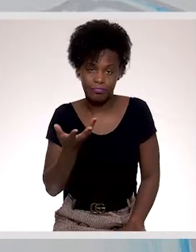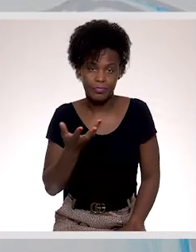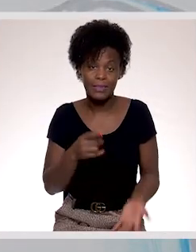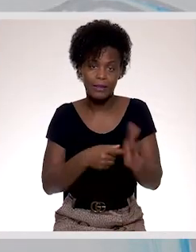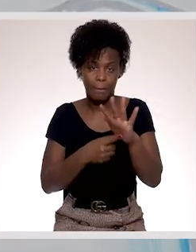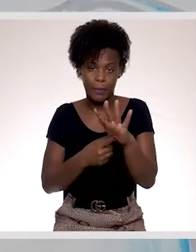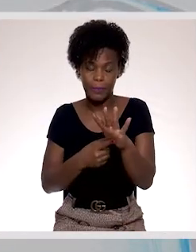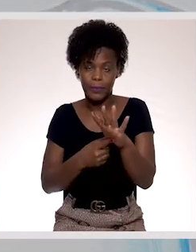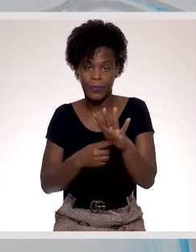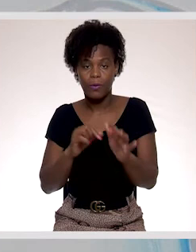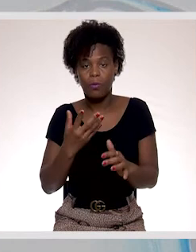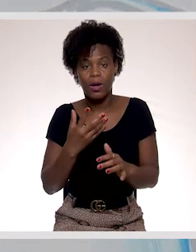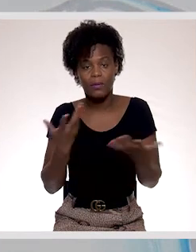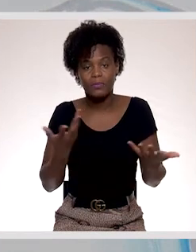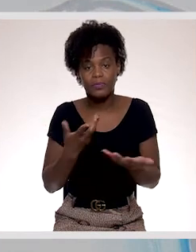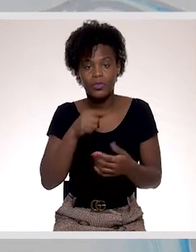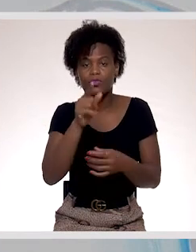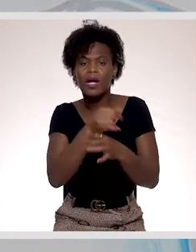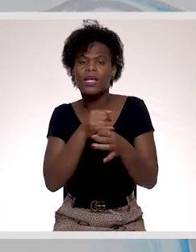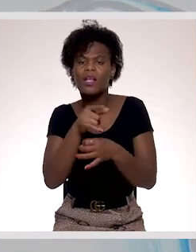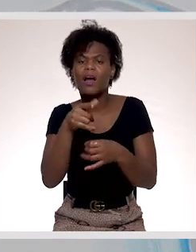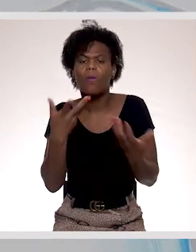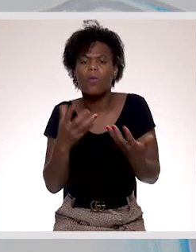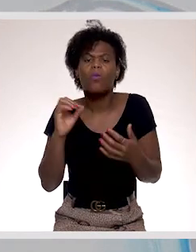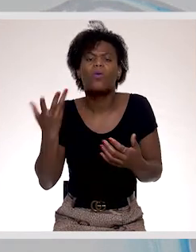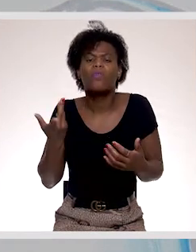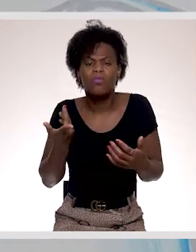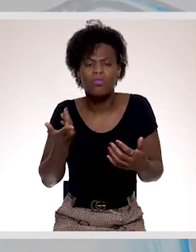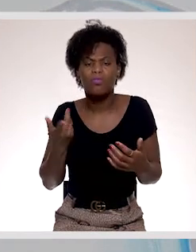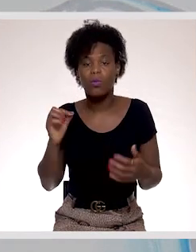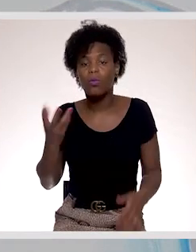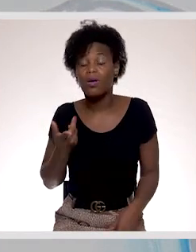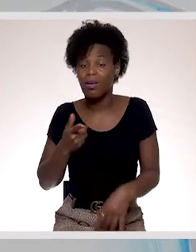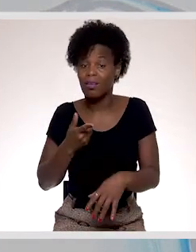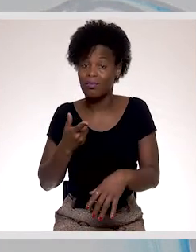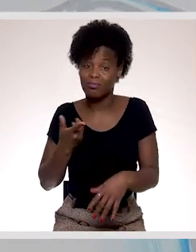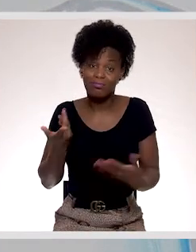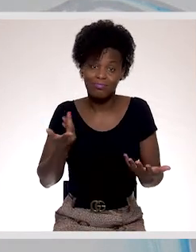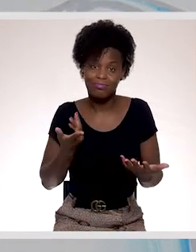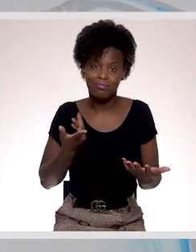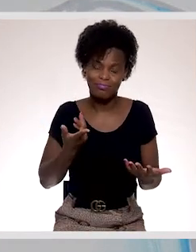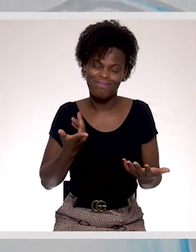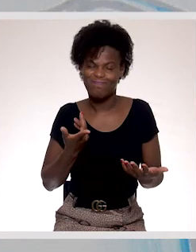Par exemple, dans ton île, il fait combien maintenant? Là, tout de suite,